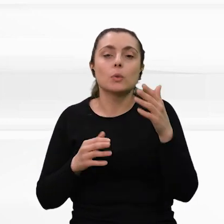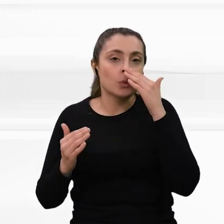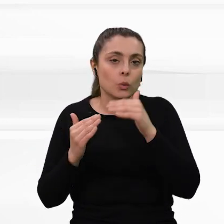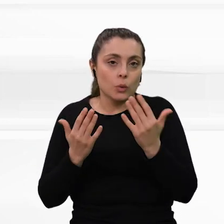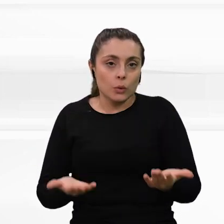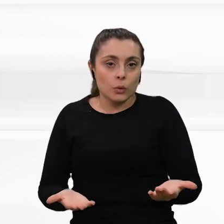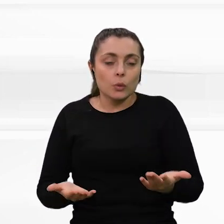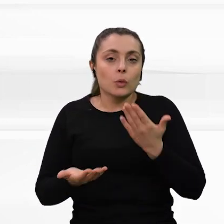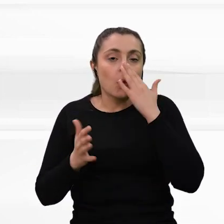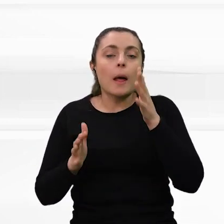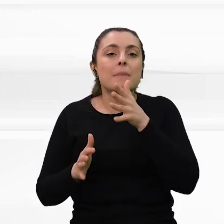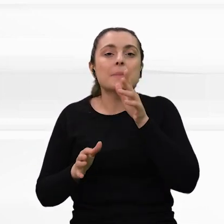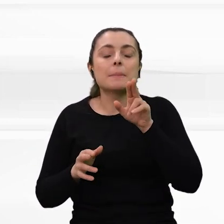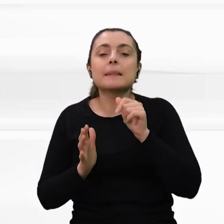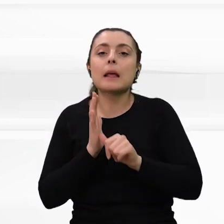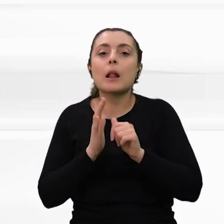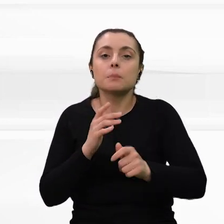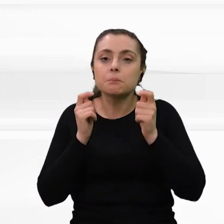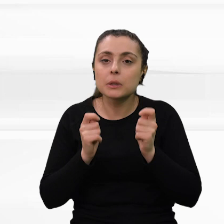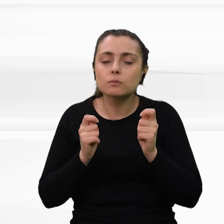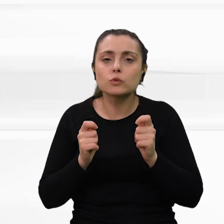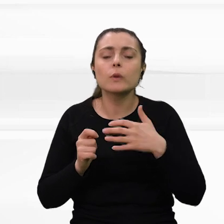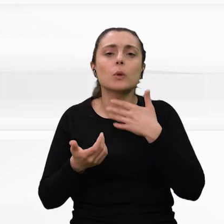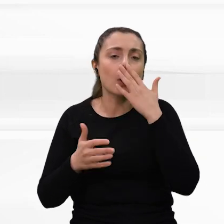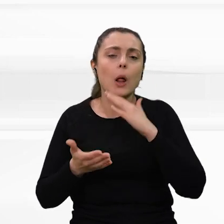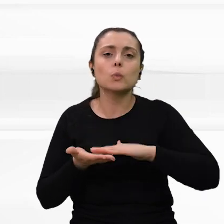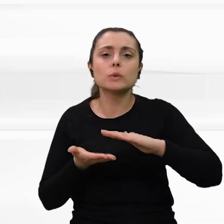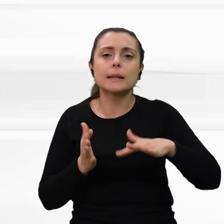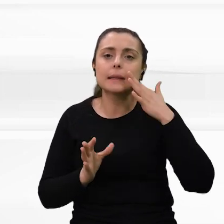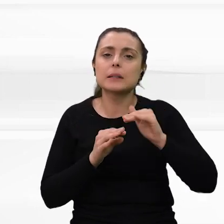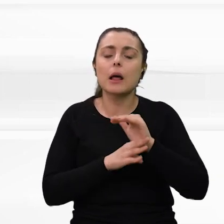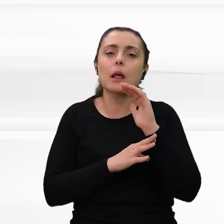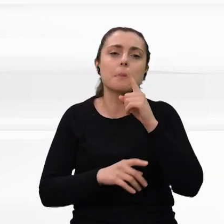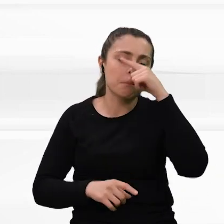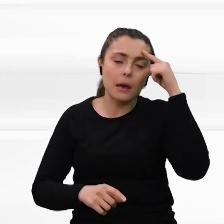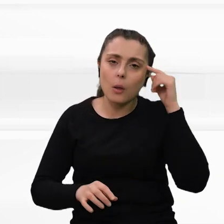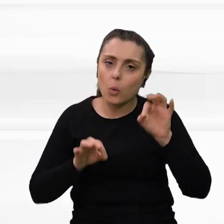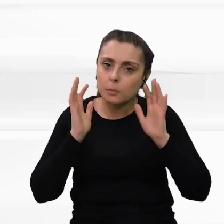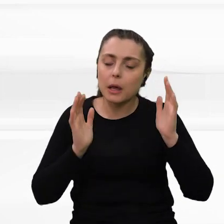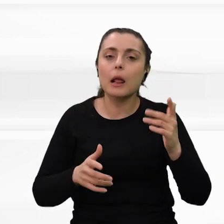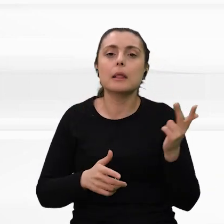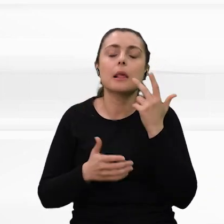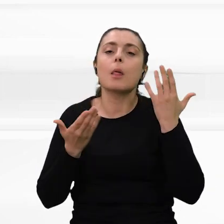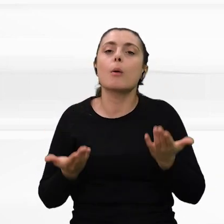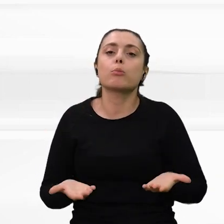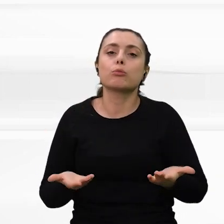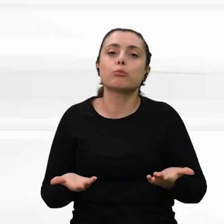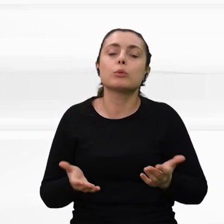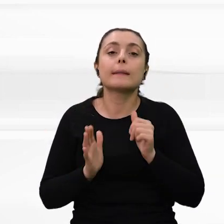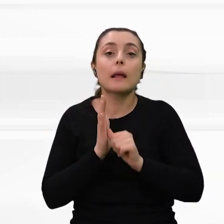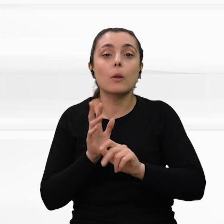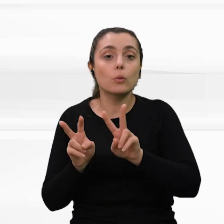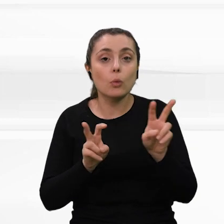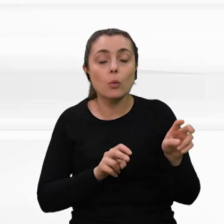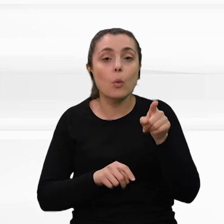bakışı ile örtüşür Doğa bilimleri gibi tarihte zorunlulukların ve doğal düzenin insan hayatını belli ölçüde de olsa etkilediğini kabul eder